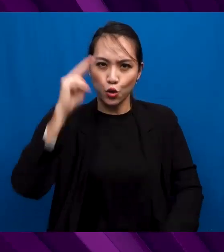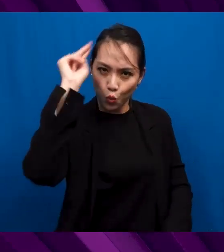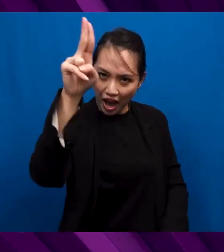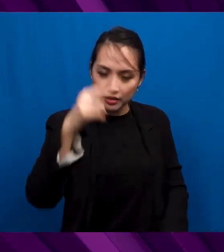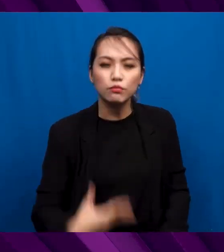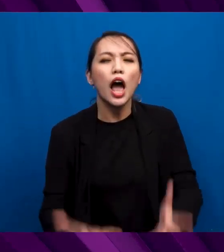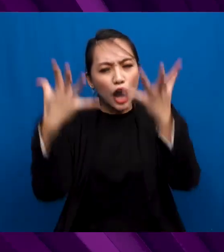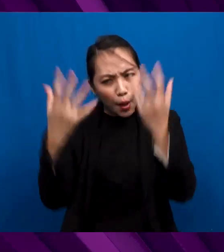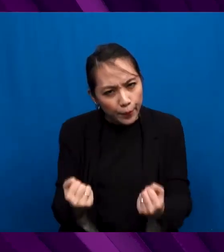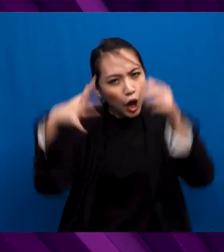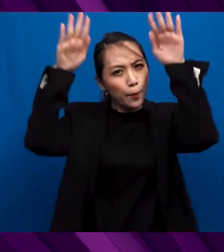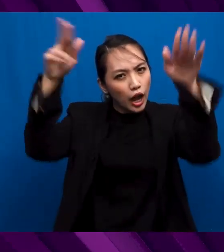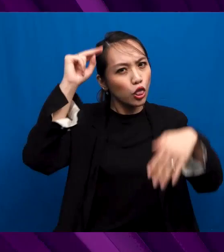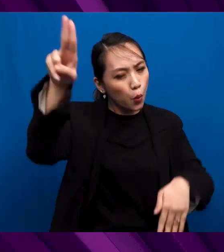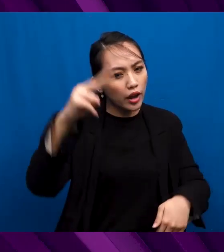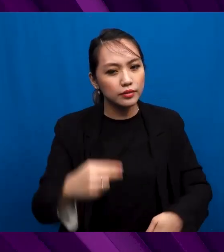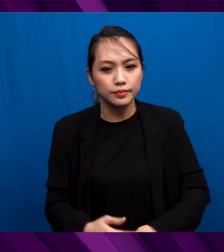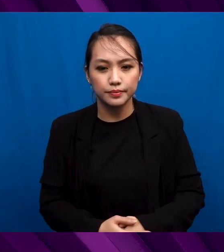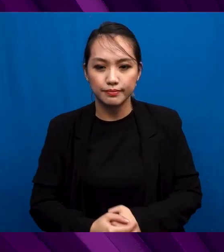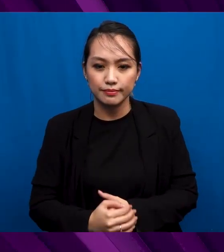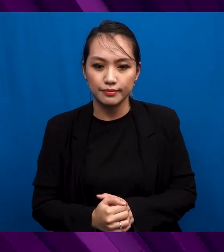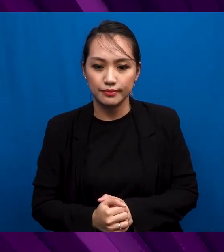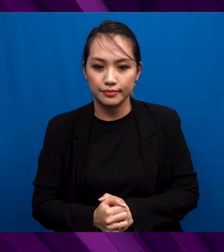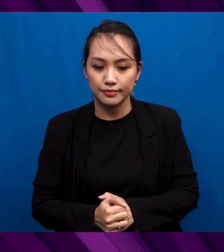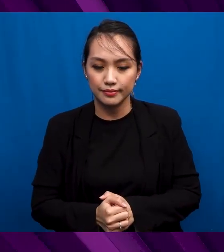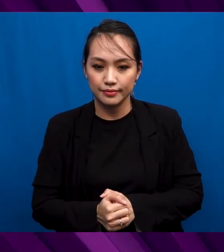hanyalah nubuatan, simpan saja, jangan lakukan apa-apa. Ini